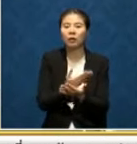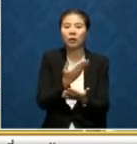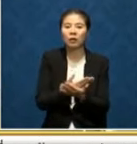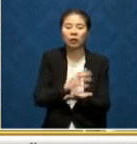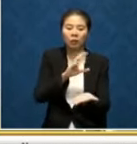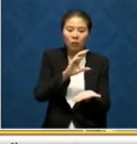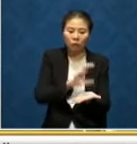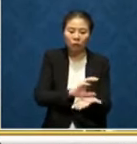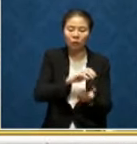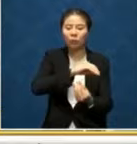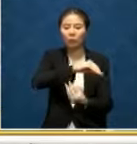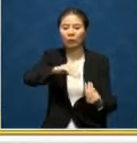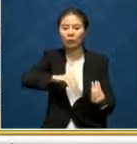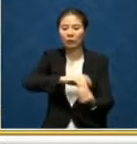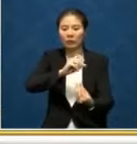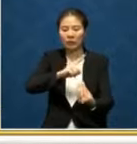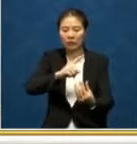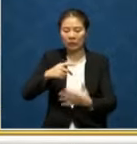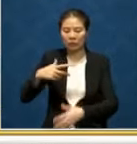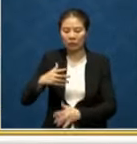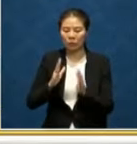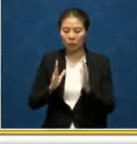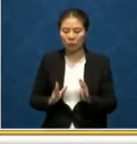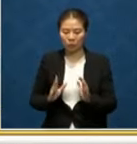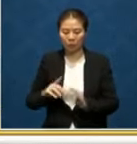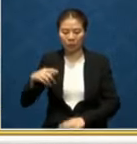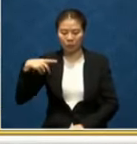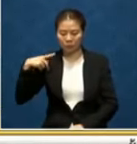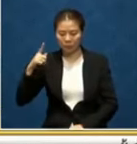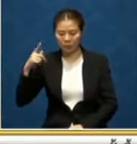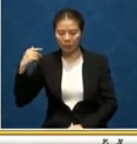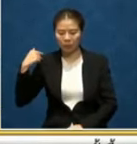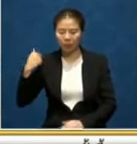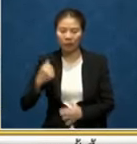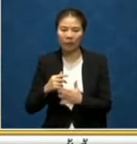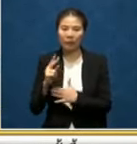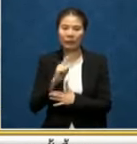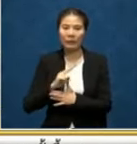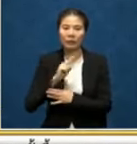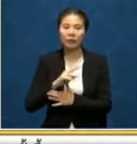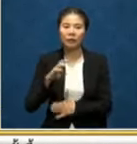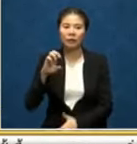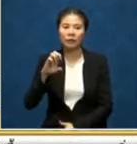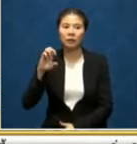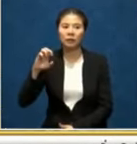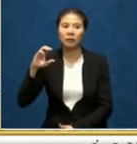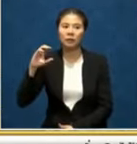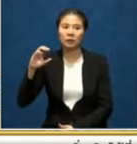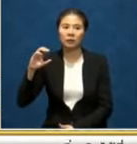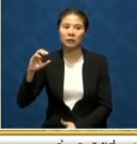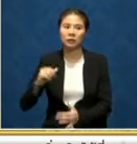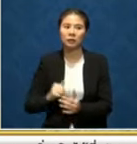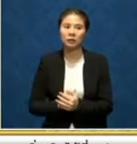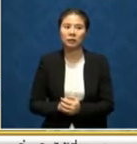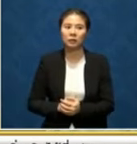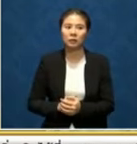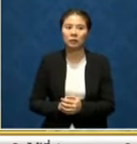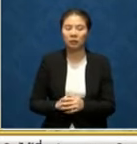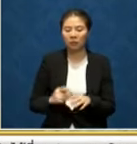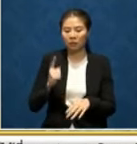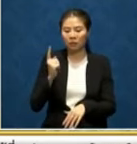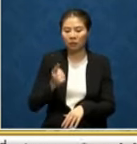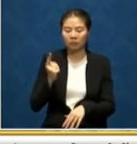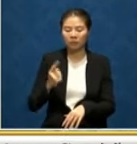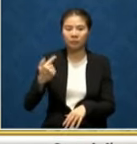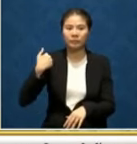อิทธิพลกลุ่มผลประโยชน์แค่ไม่กี่กลุ่มค่ะที่ได้ผลประโยชน์จากการใช้ประโยชน์ในพื้นที่เศรษฐกิจพิเศษและนี่คือความ